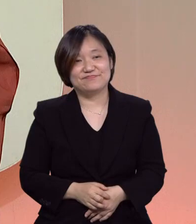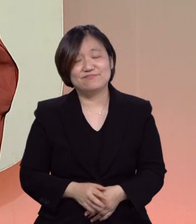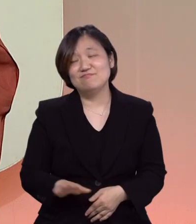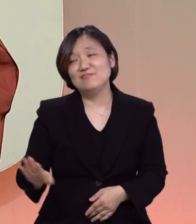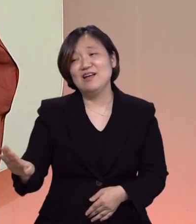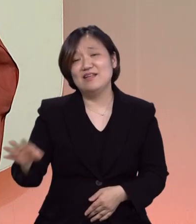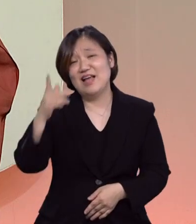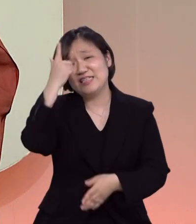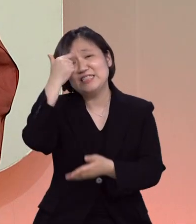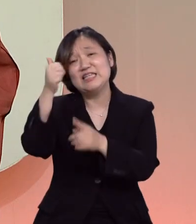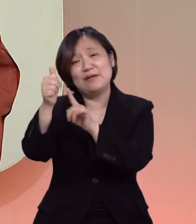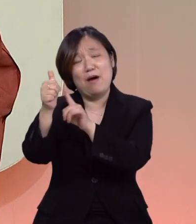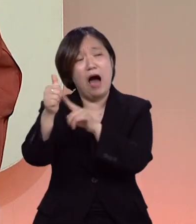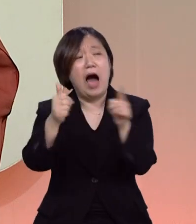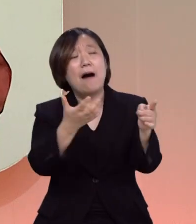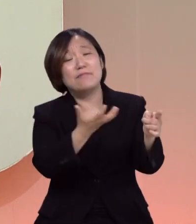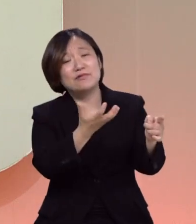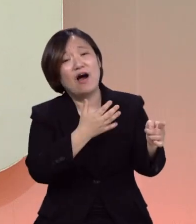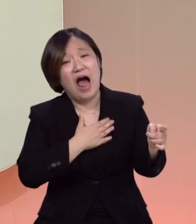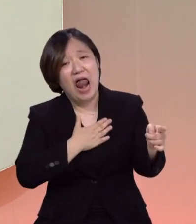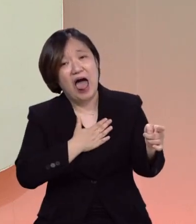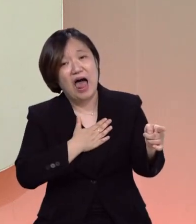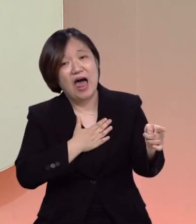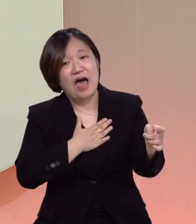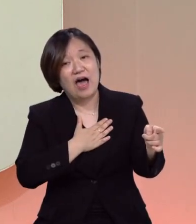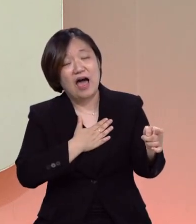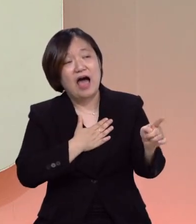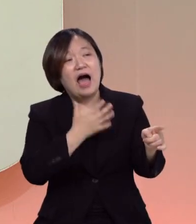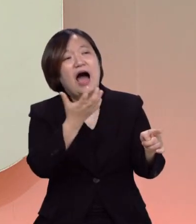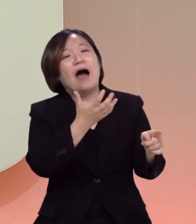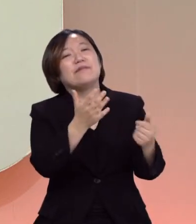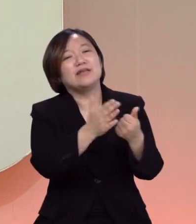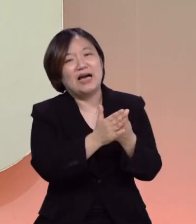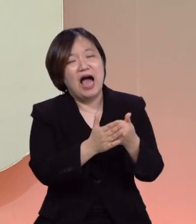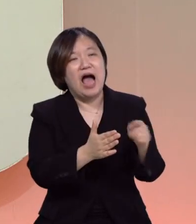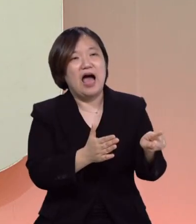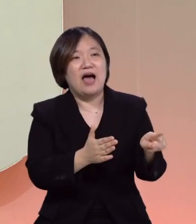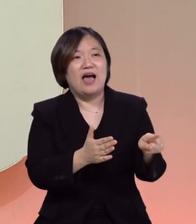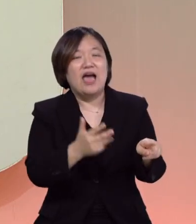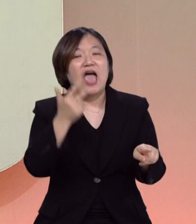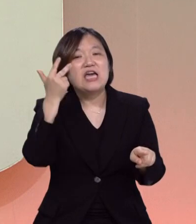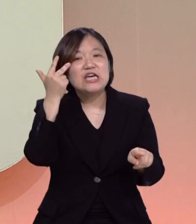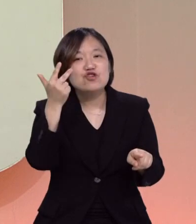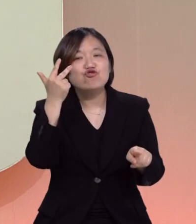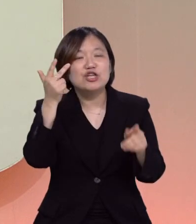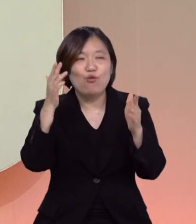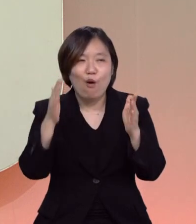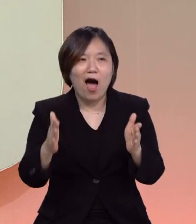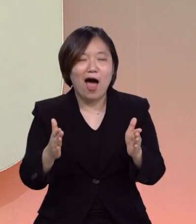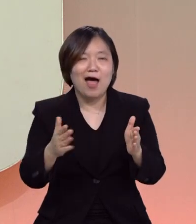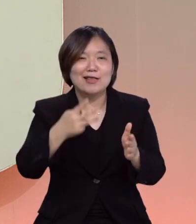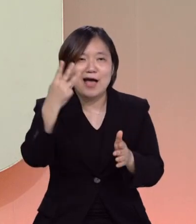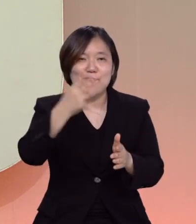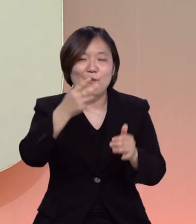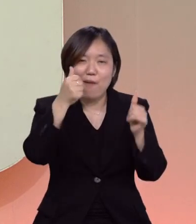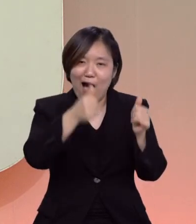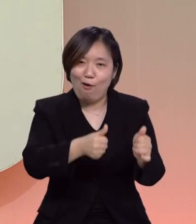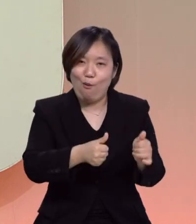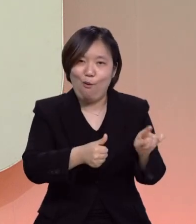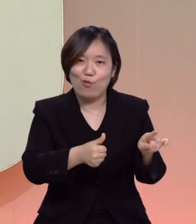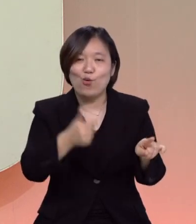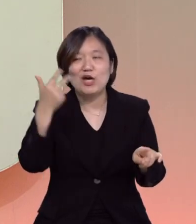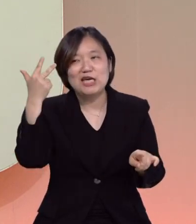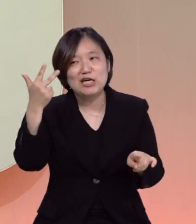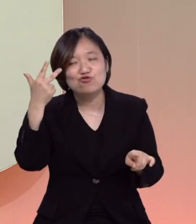상태가 너무 안 좋은 걸 아니까 일주일은 3,000배 하고 일주일은 쉬고 다시 일주일은